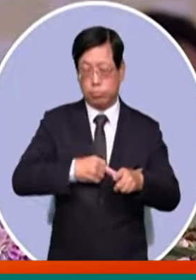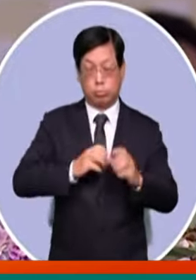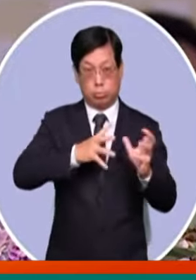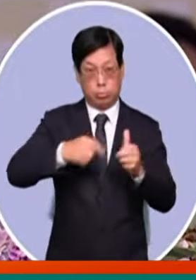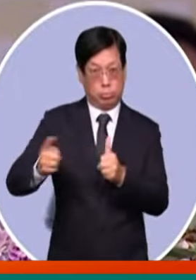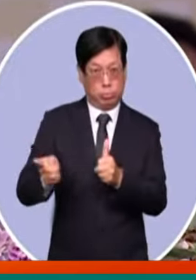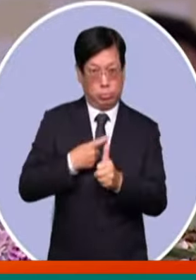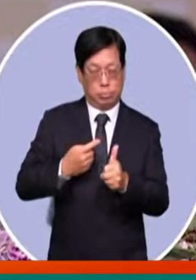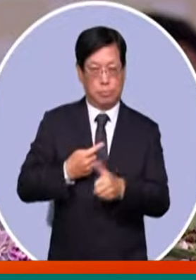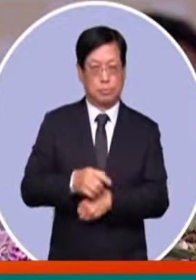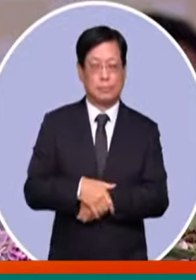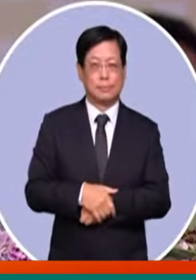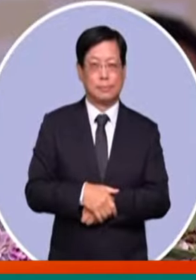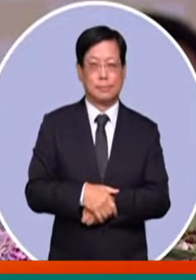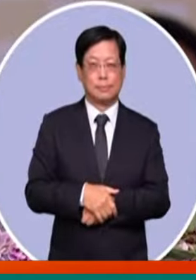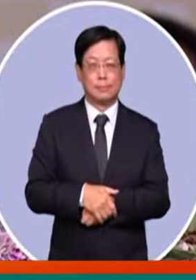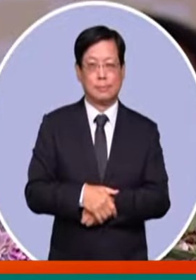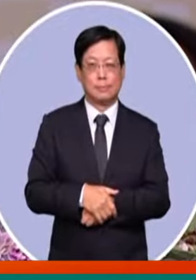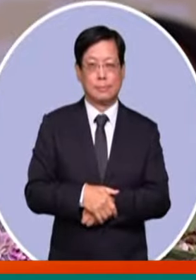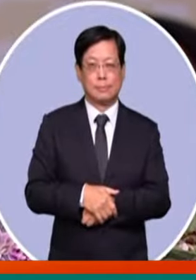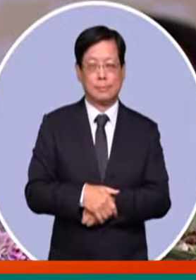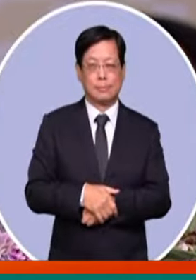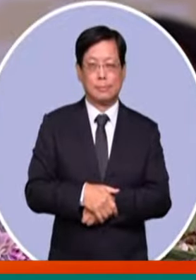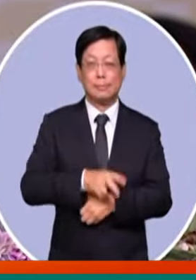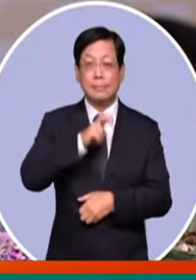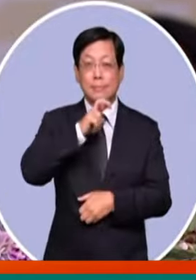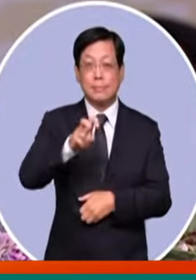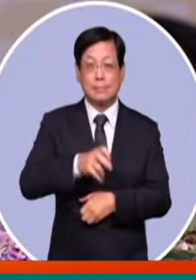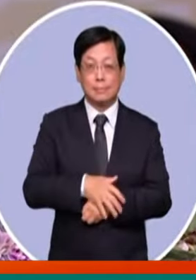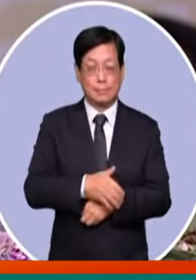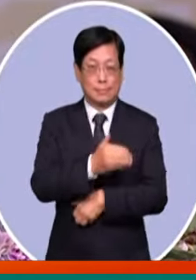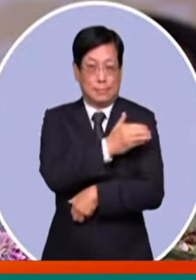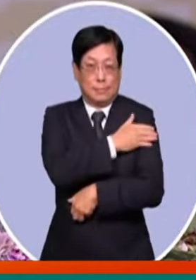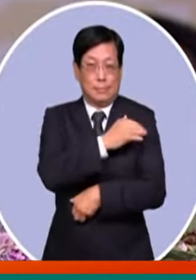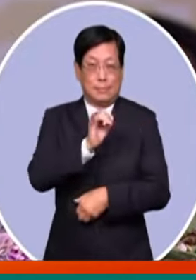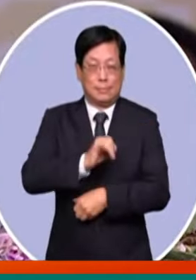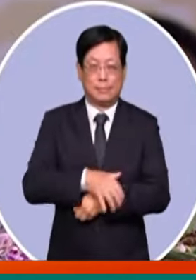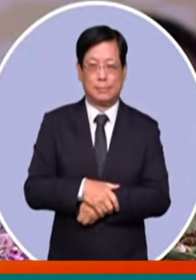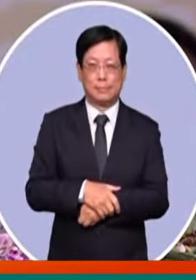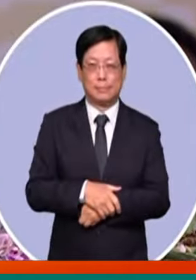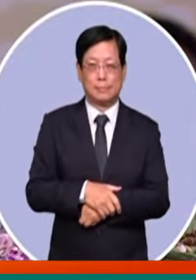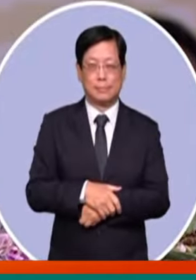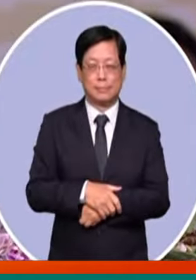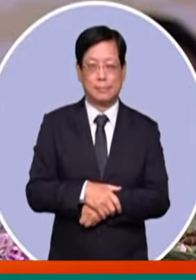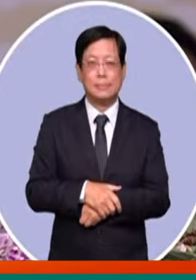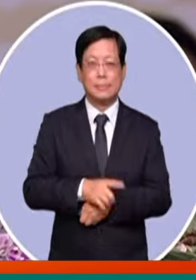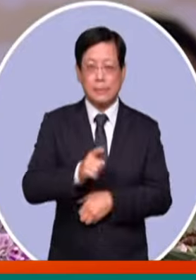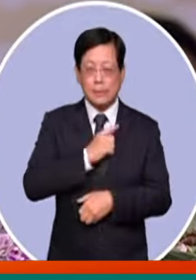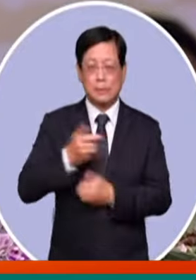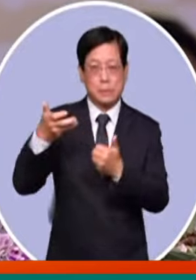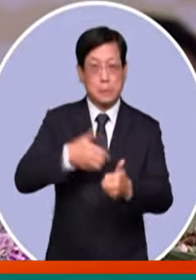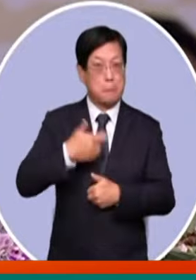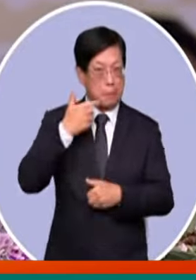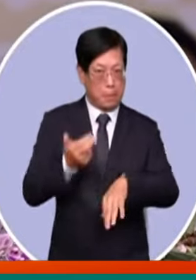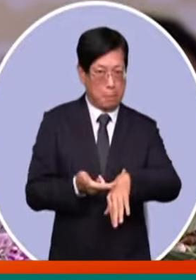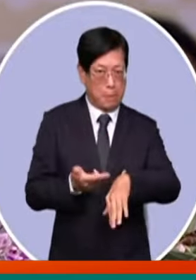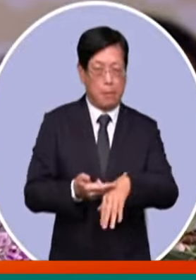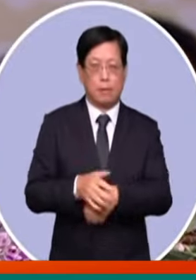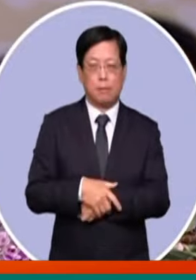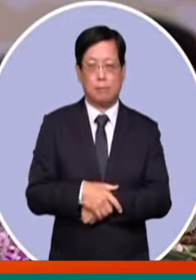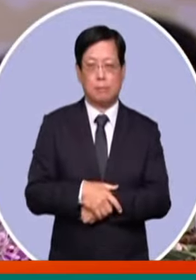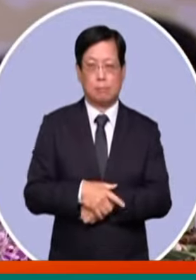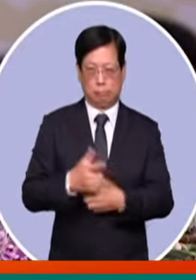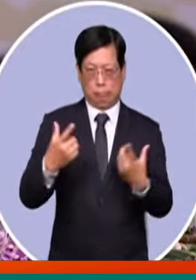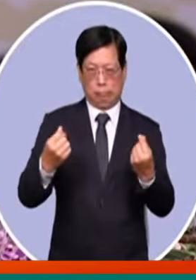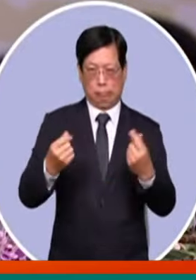的木工荣耀。20岁的陈思源传承了父亲的技艺，勇